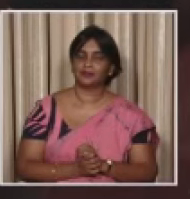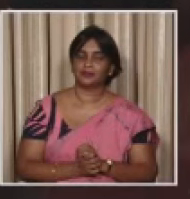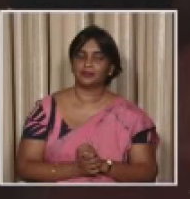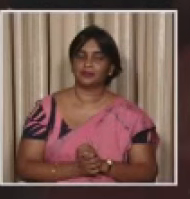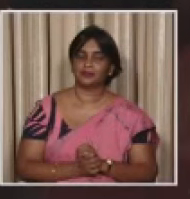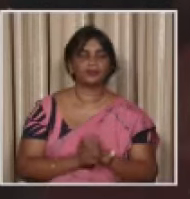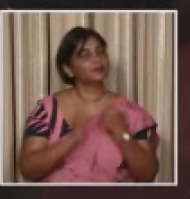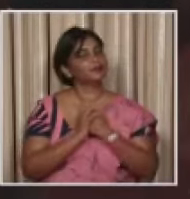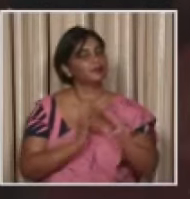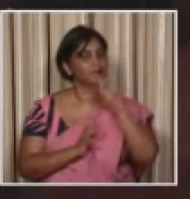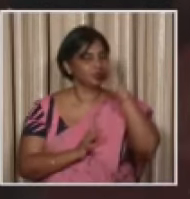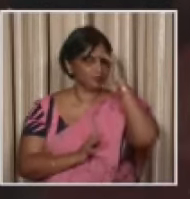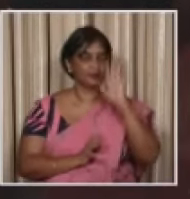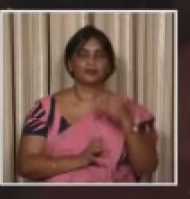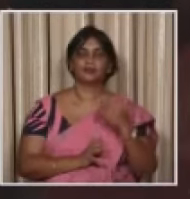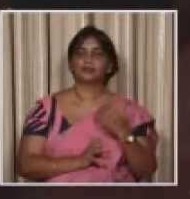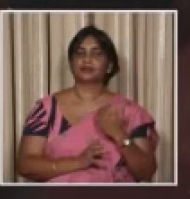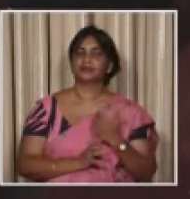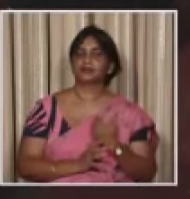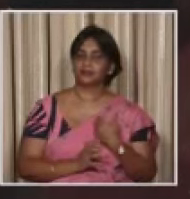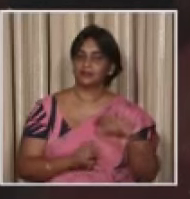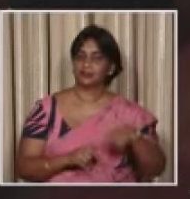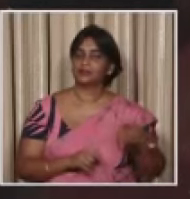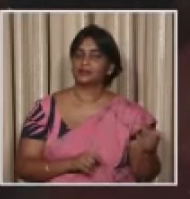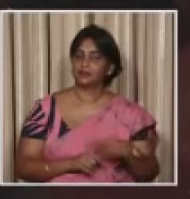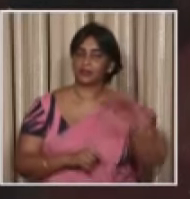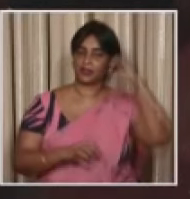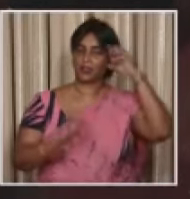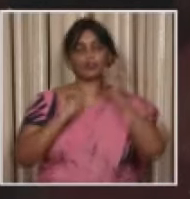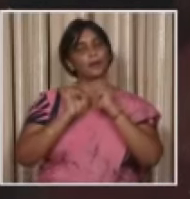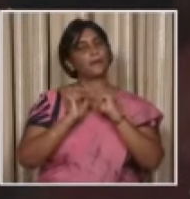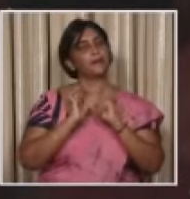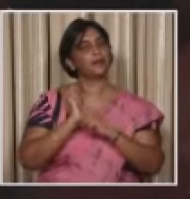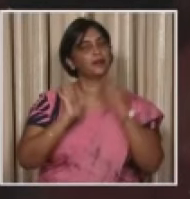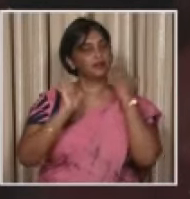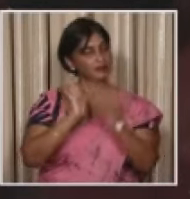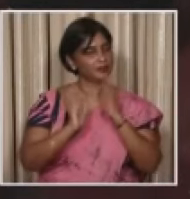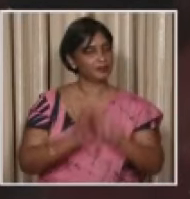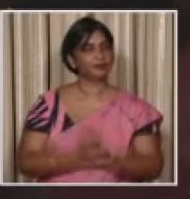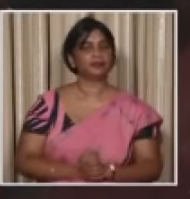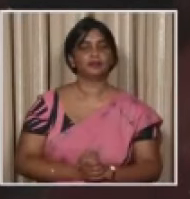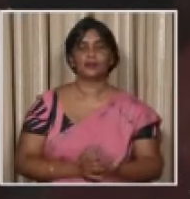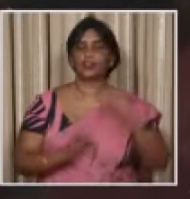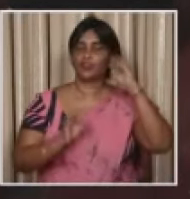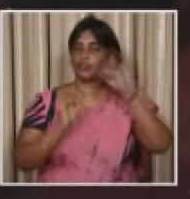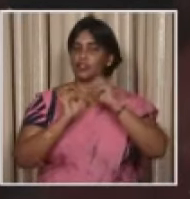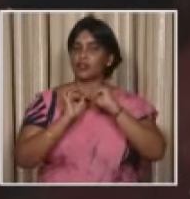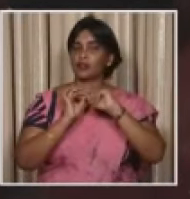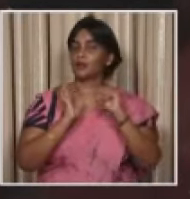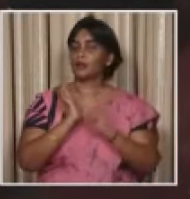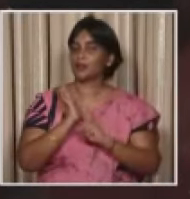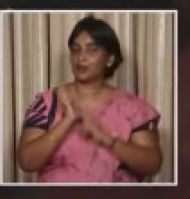ගරු කතානායකතුමනි අපි අද දවසේ මේ විදුලි බල පනත ඉදිරිපත් කරන වෙලාවේ විදුලි බල පනත විදුරුපත්